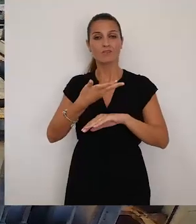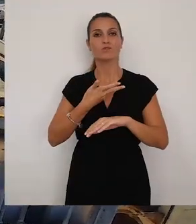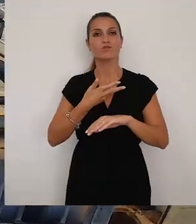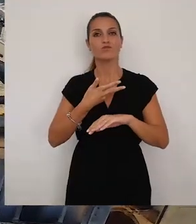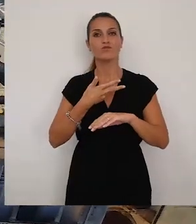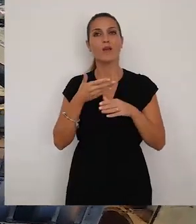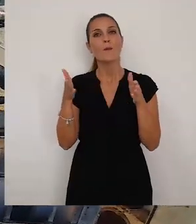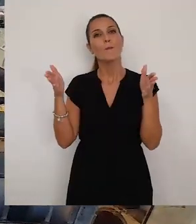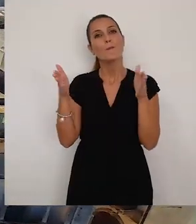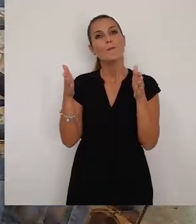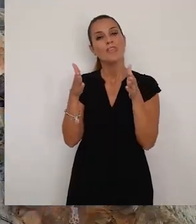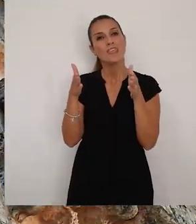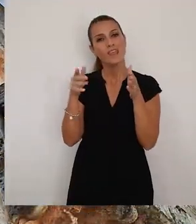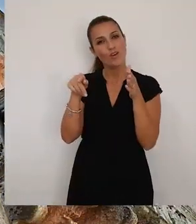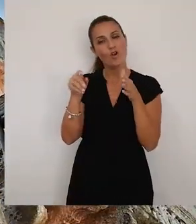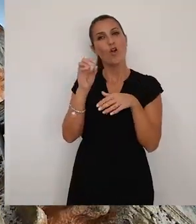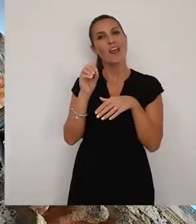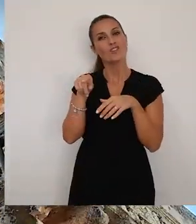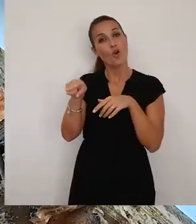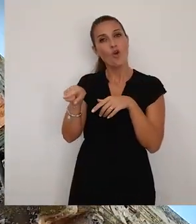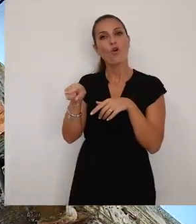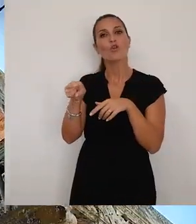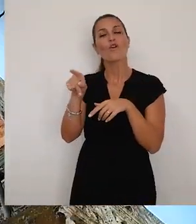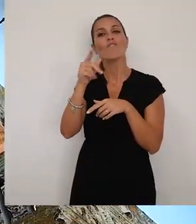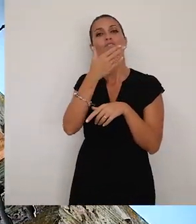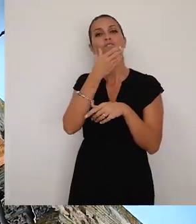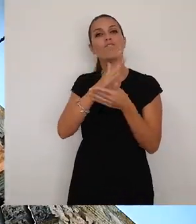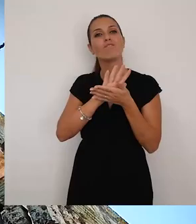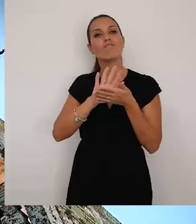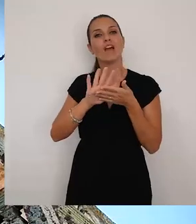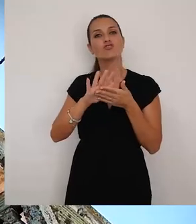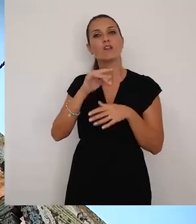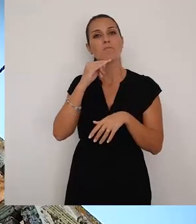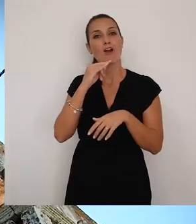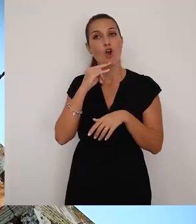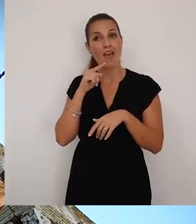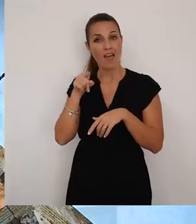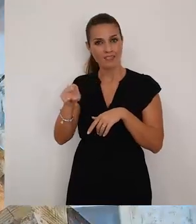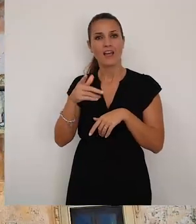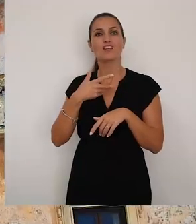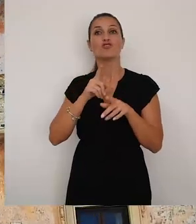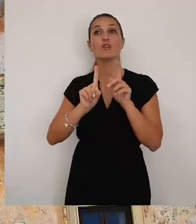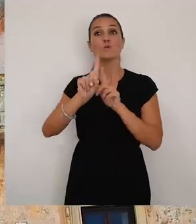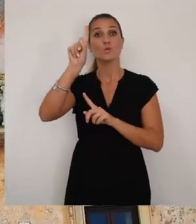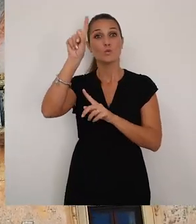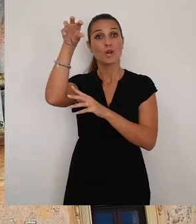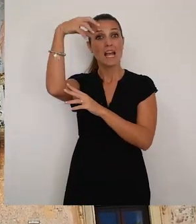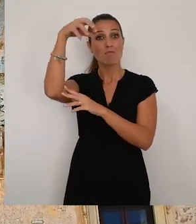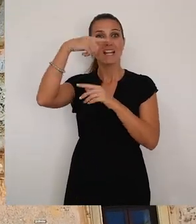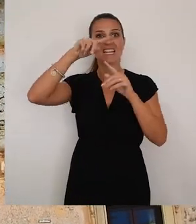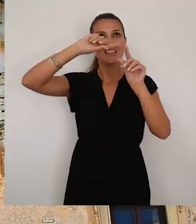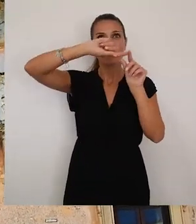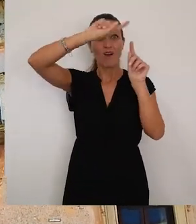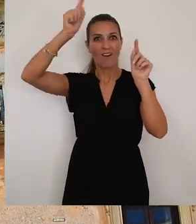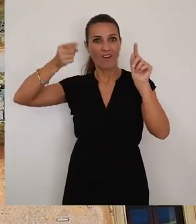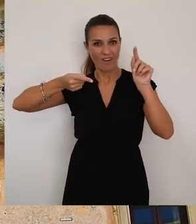All'ingresso si accosta il piccolo oratorio dedicato alla Vergine Immacolata e arricchito da un piccolo campanile a vela posizionato in cima